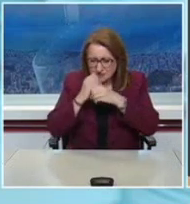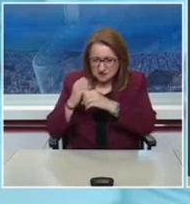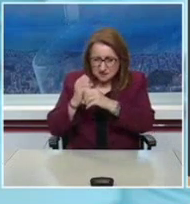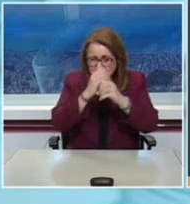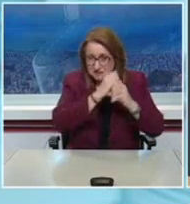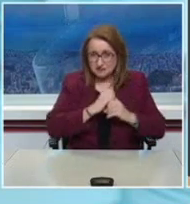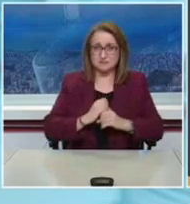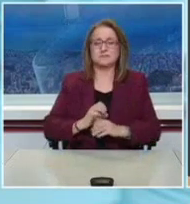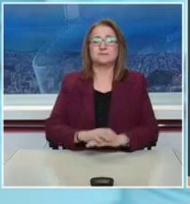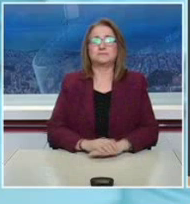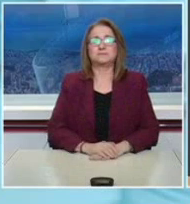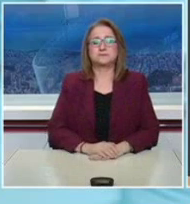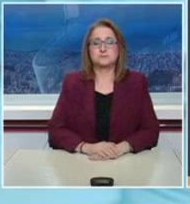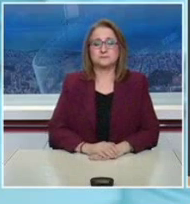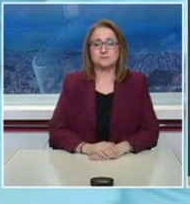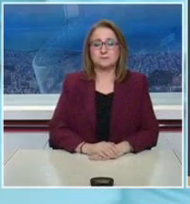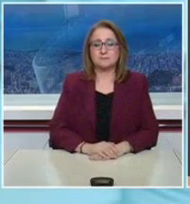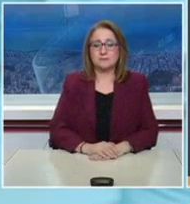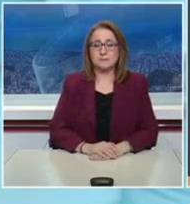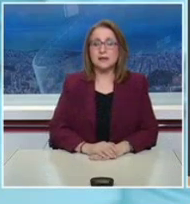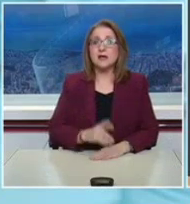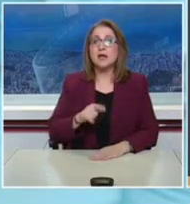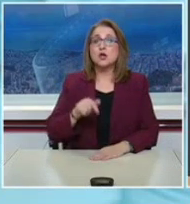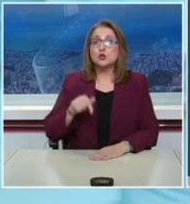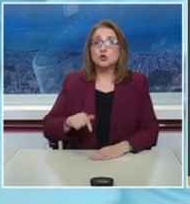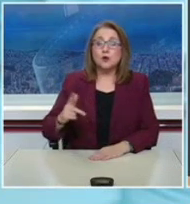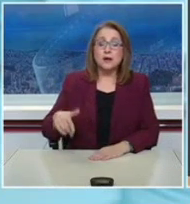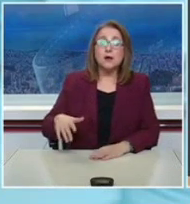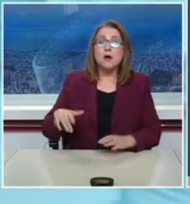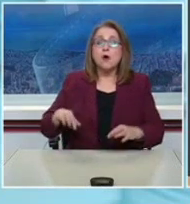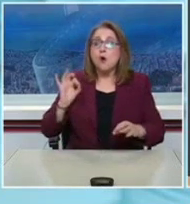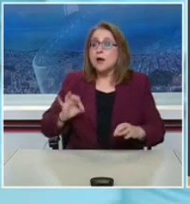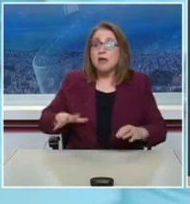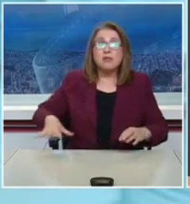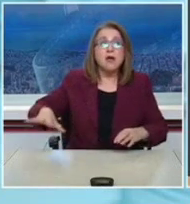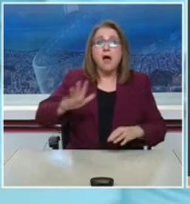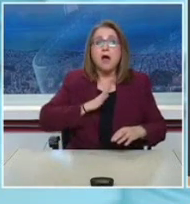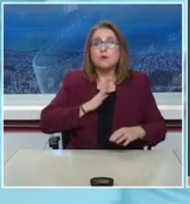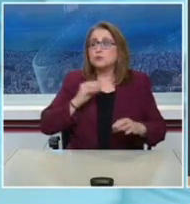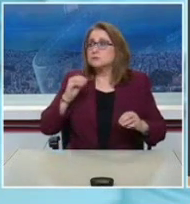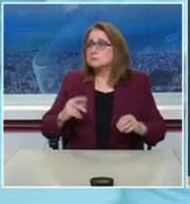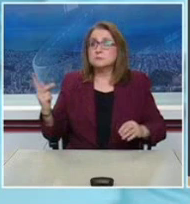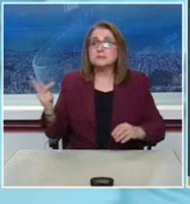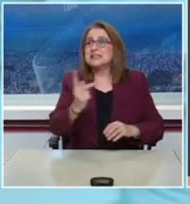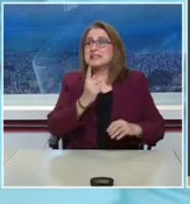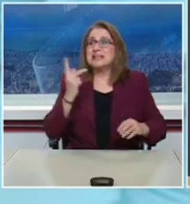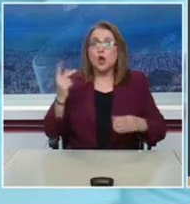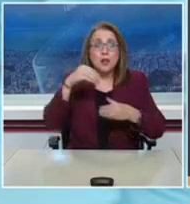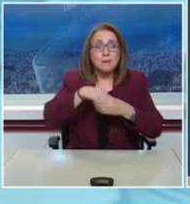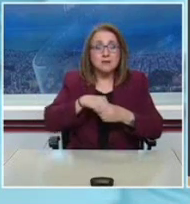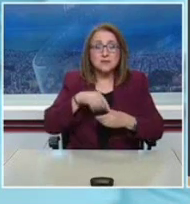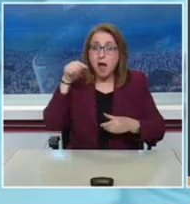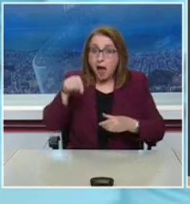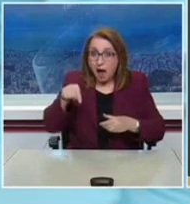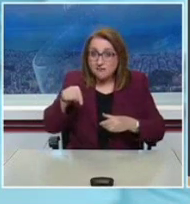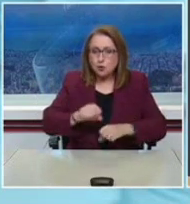Εστίες υπερμετάδοσης του ιού μπορεί να γίνουν η κοινότητα στην οποία ζούμε ο καθένας, αν με ελαφρότητα αντιμετωπίσουμε την κατάσταση